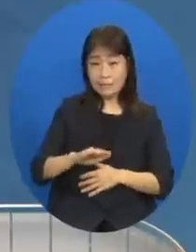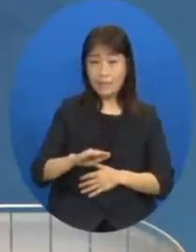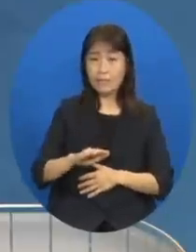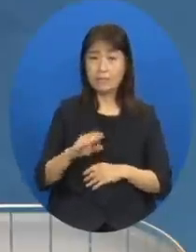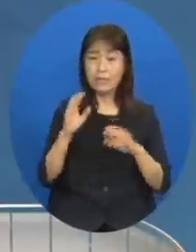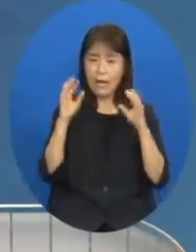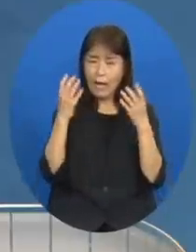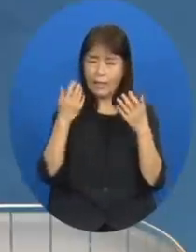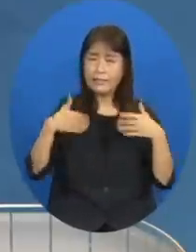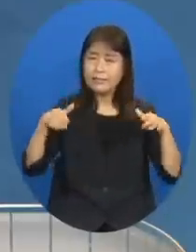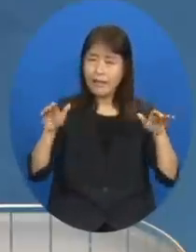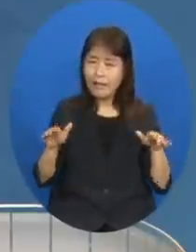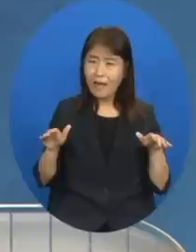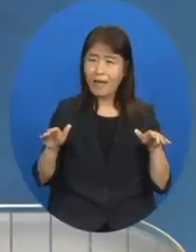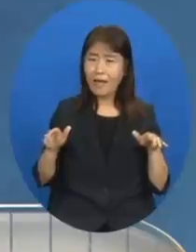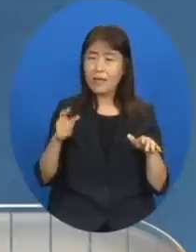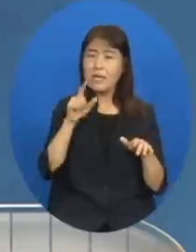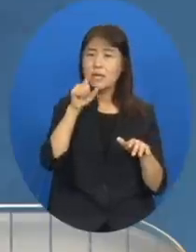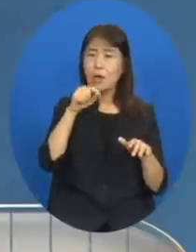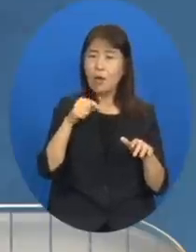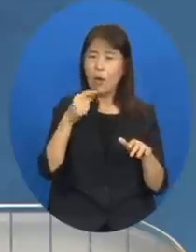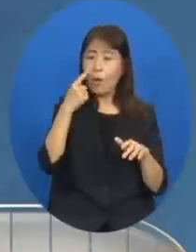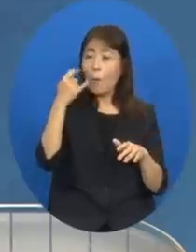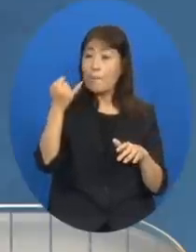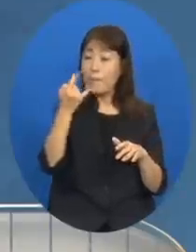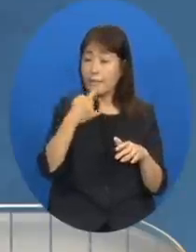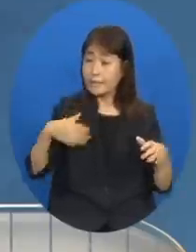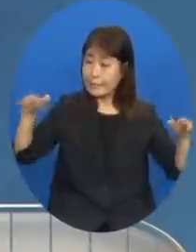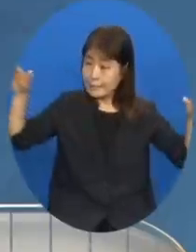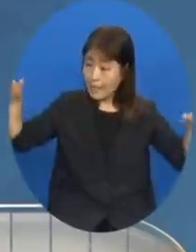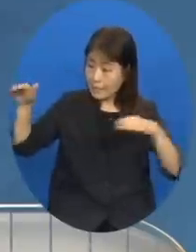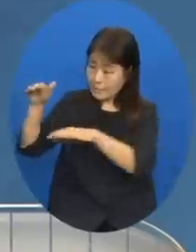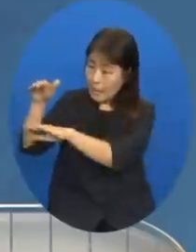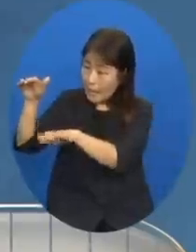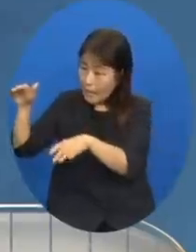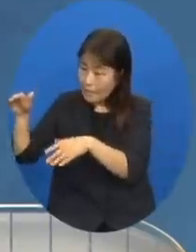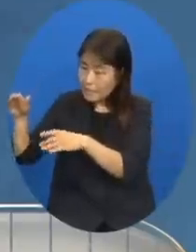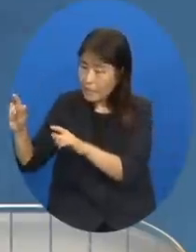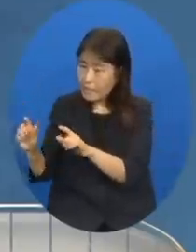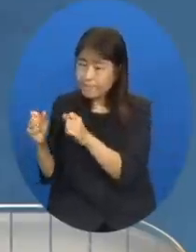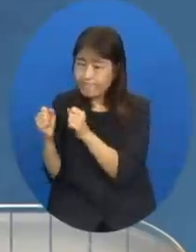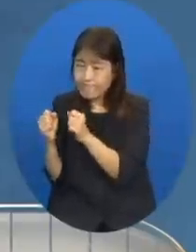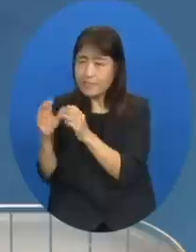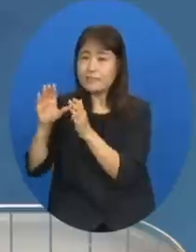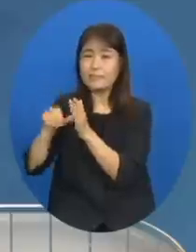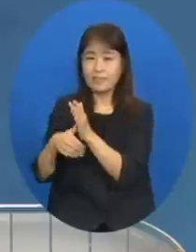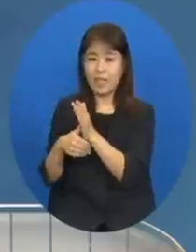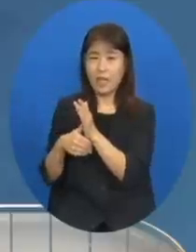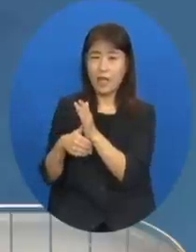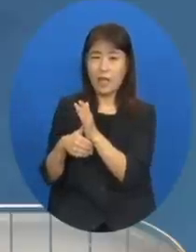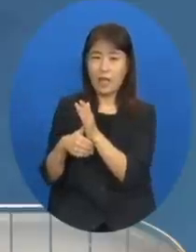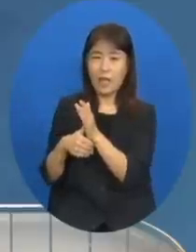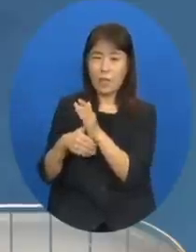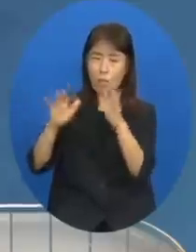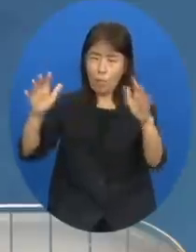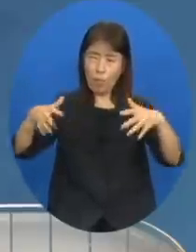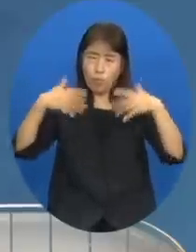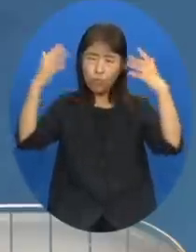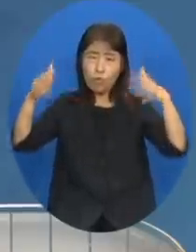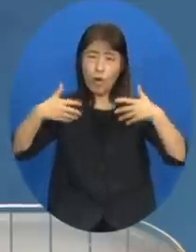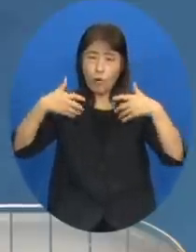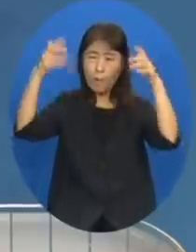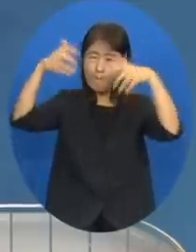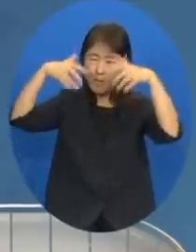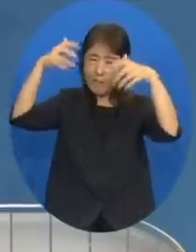그 어미 날개 아래 있으면 폭풍우가 몰아치고 비바람이 불어도 그